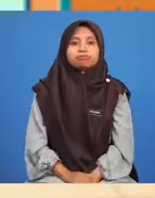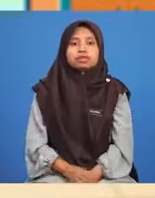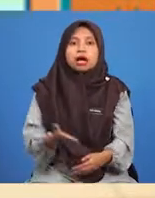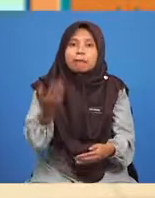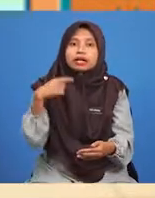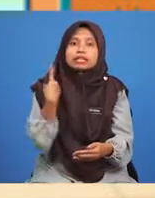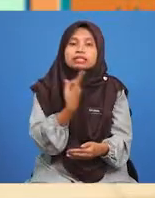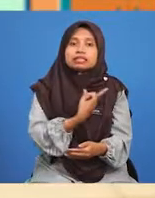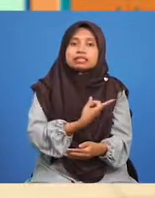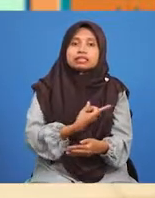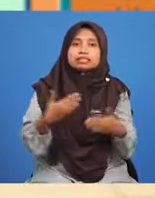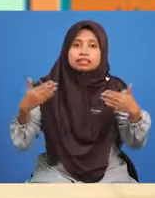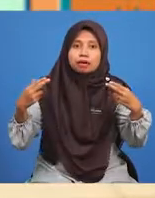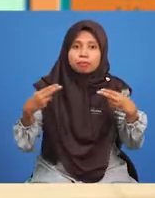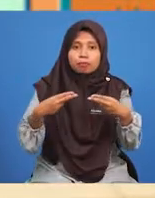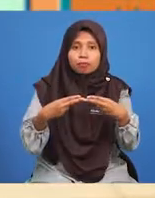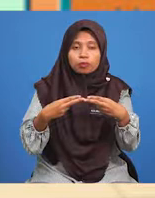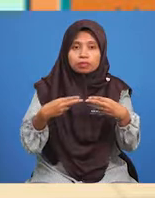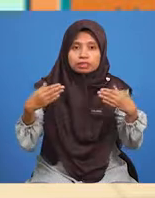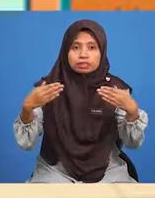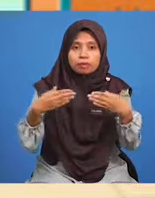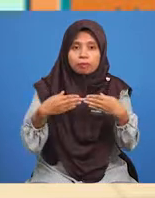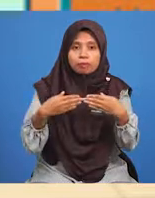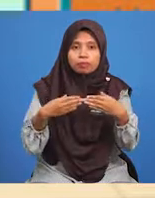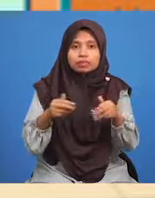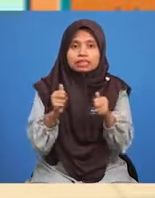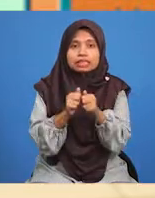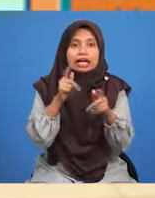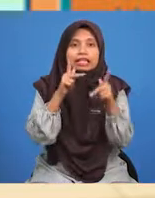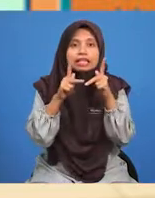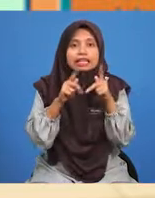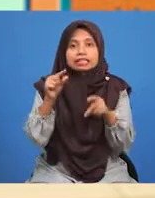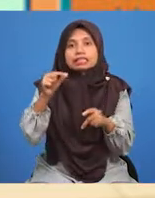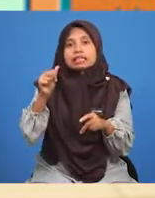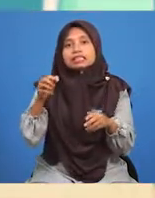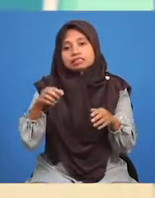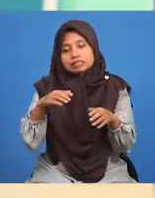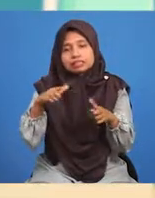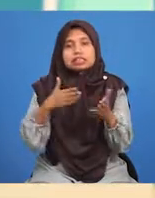kita lanjutkan pelajaran kita dengan kata ganda yang berikutnya.